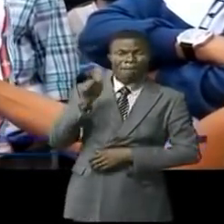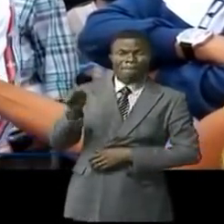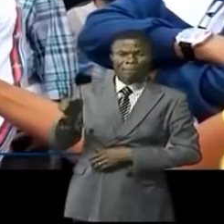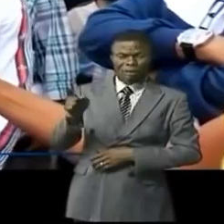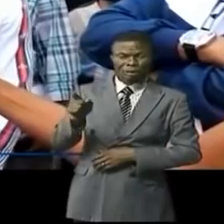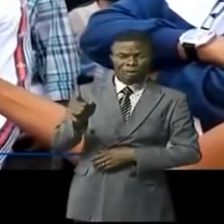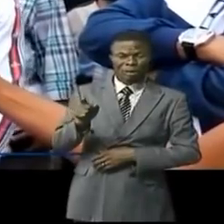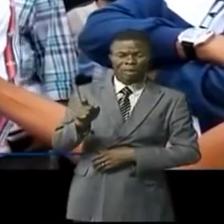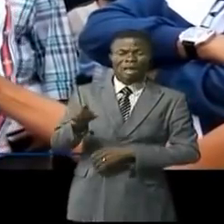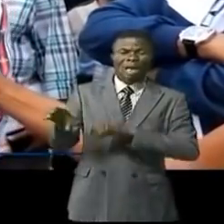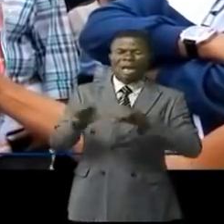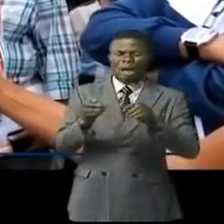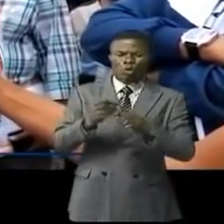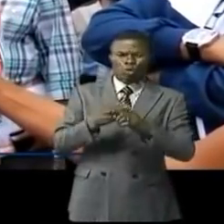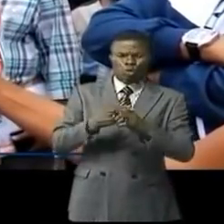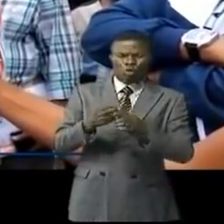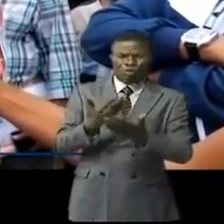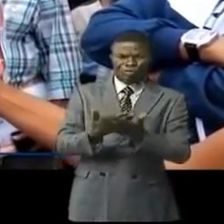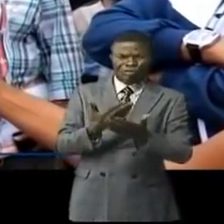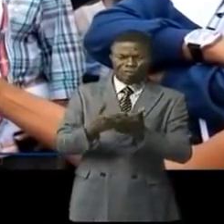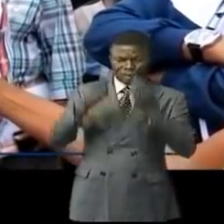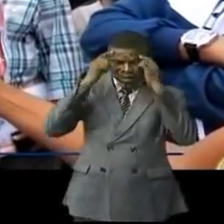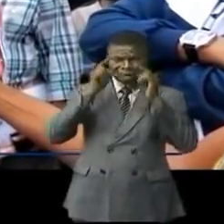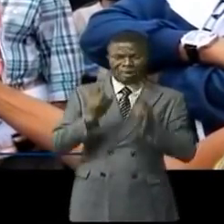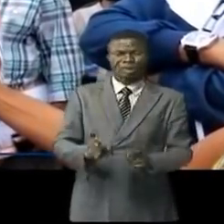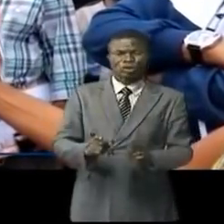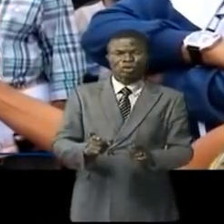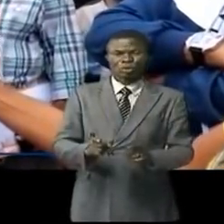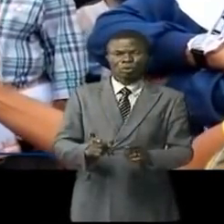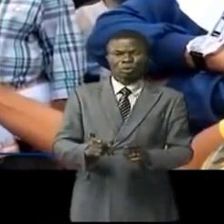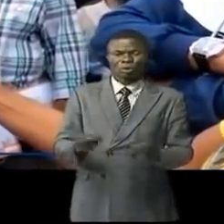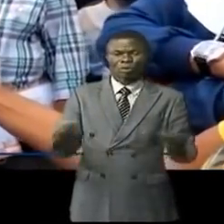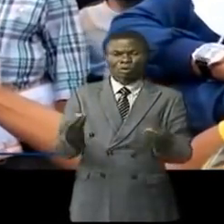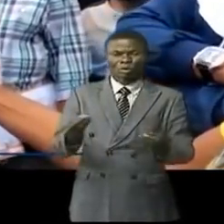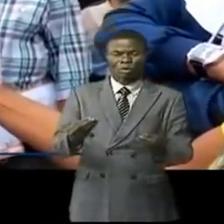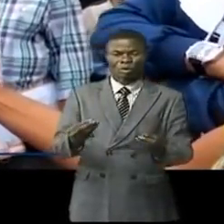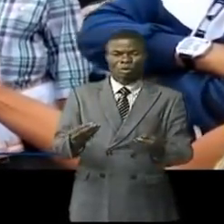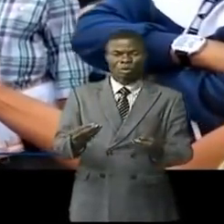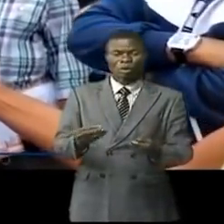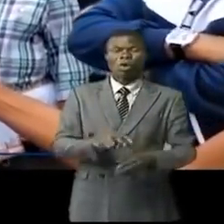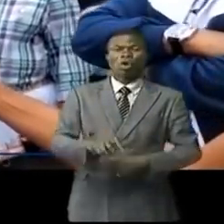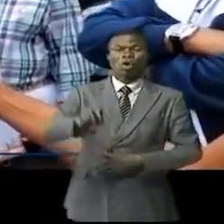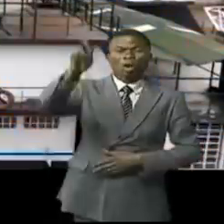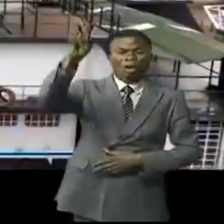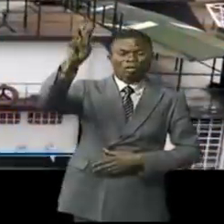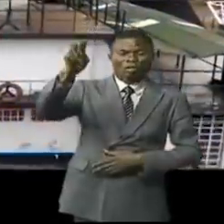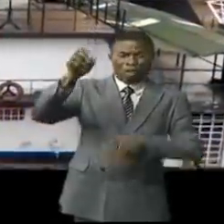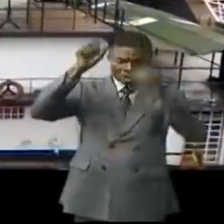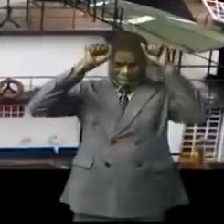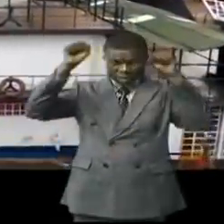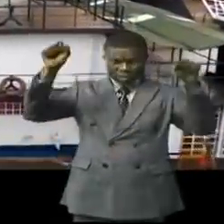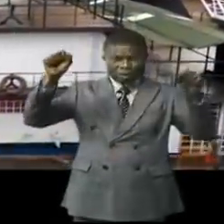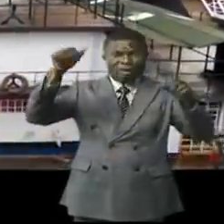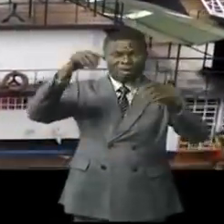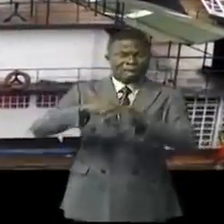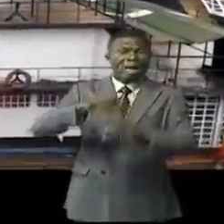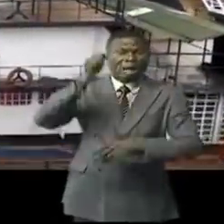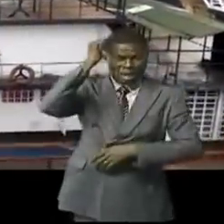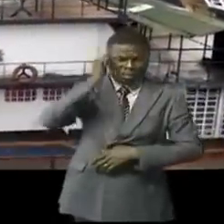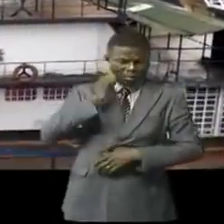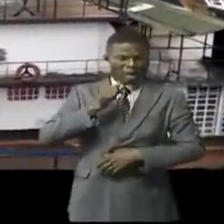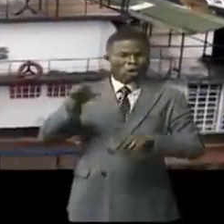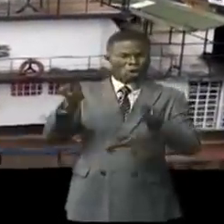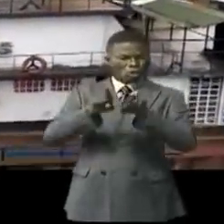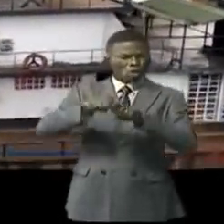dans une séance très proche, assurer par exemple le voyage du chef de l'État, son Excellence Félix